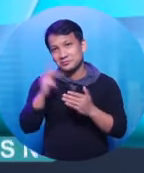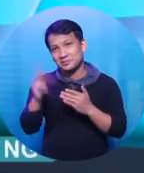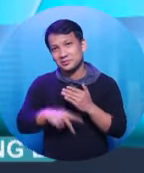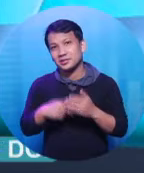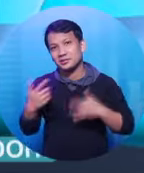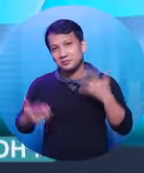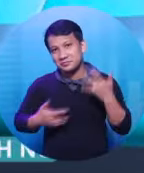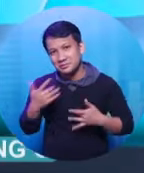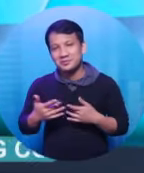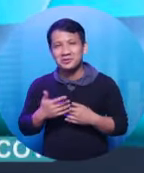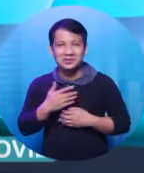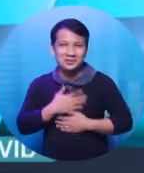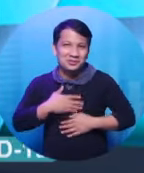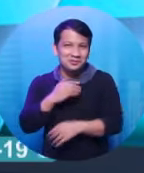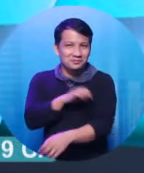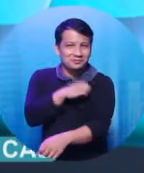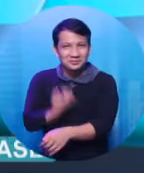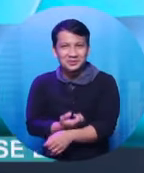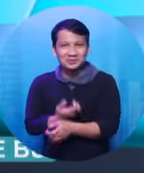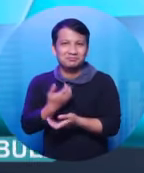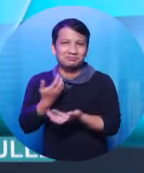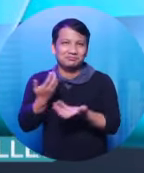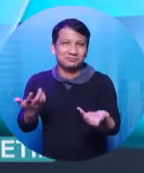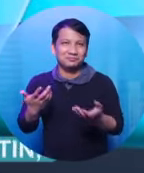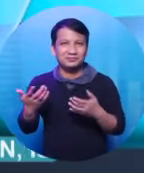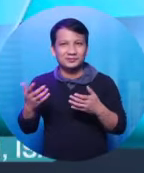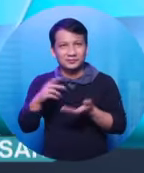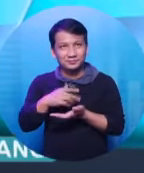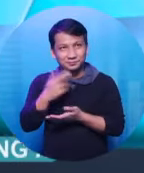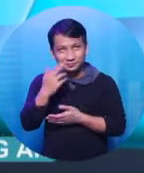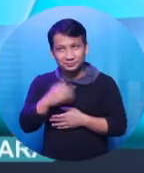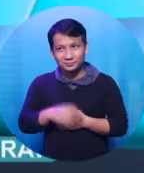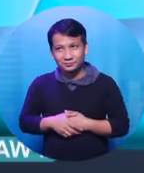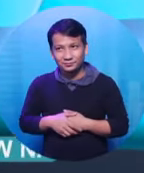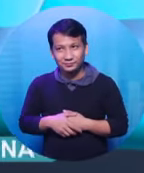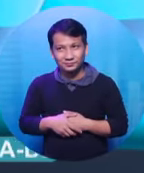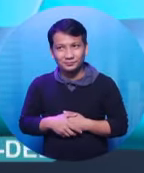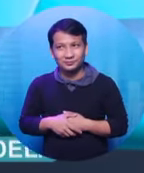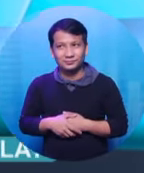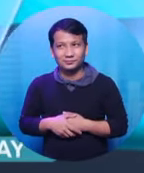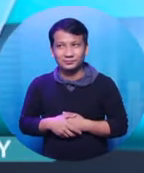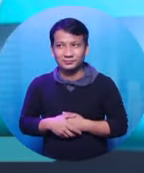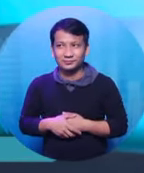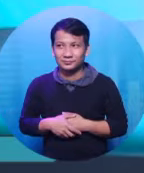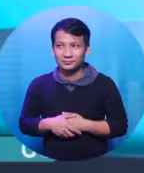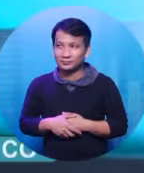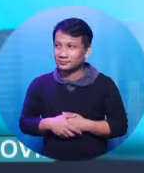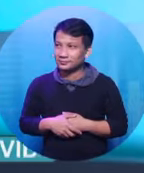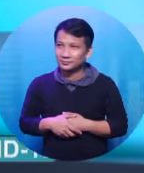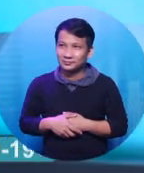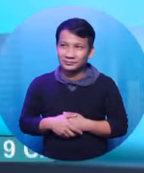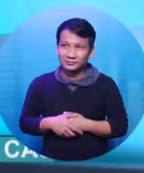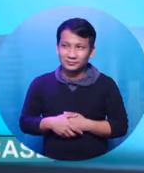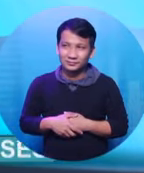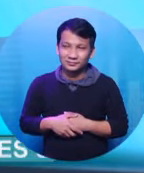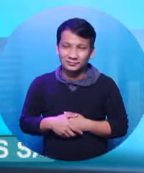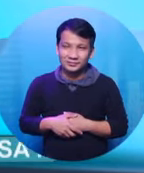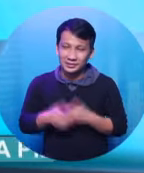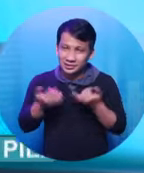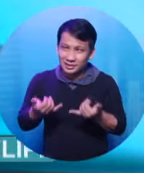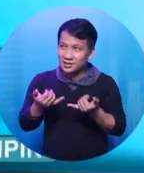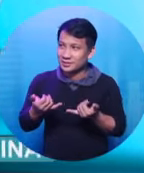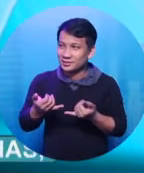nakakagana. Mapapaindak pa nga tayo dahil parang sumasayaw yung bibig ni Carol. Very good, Carol. Thank you. Okay, kaya